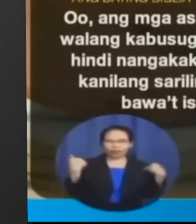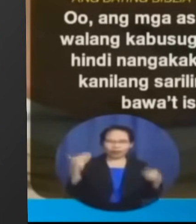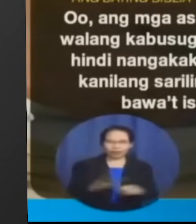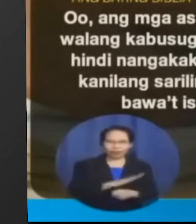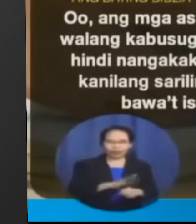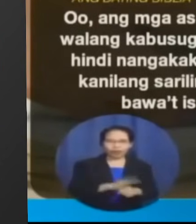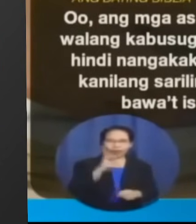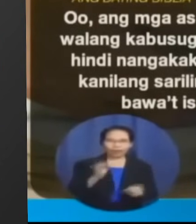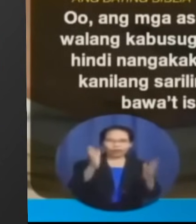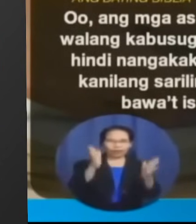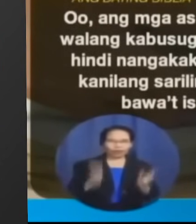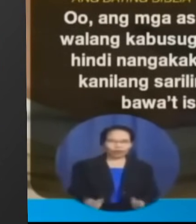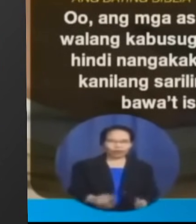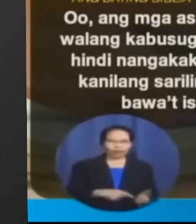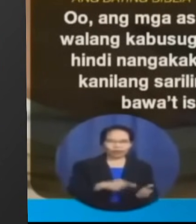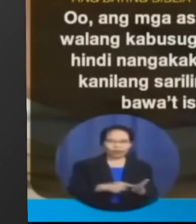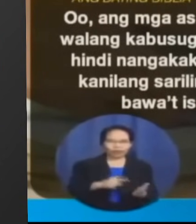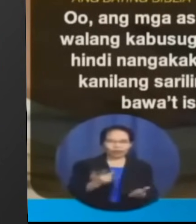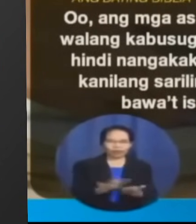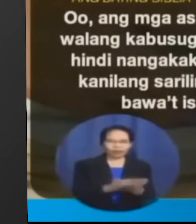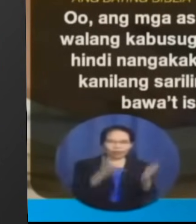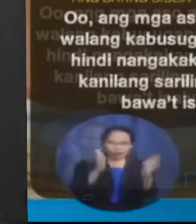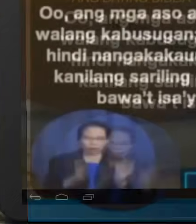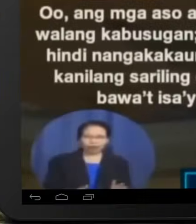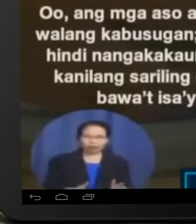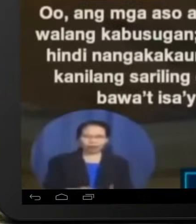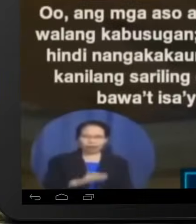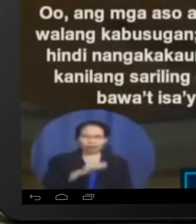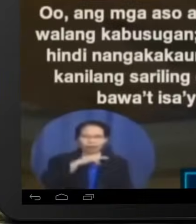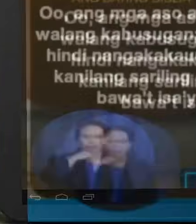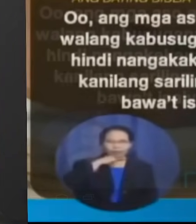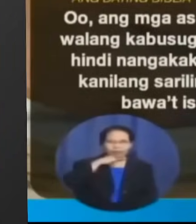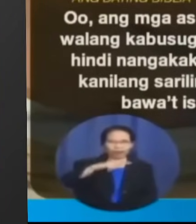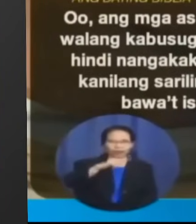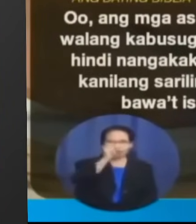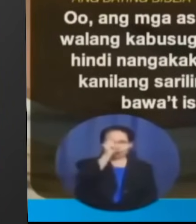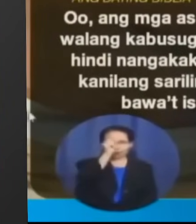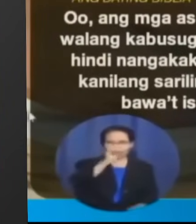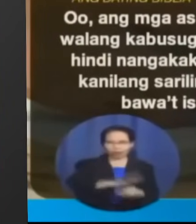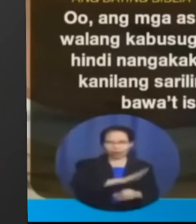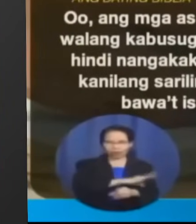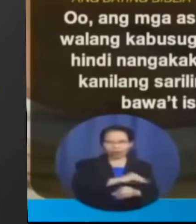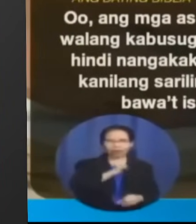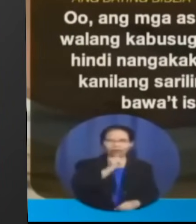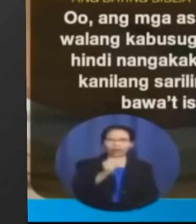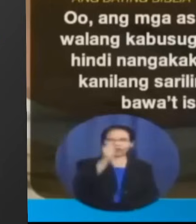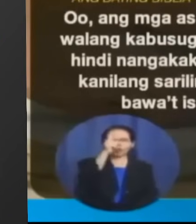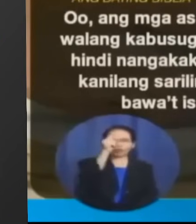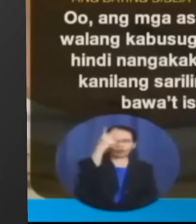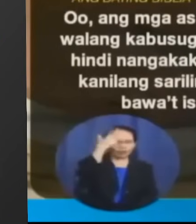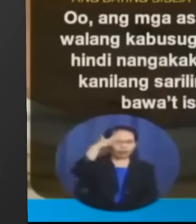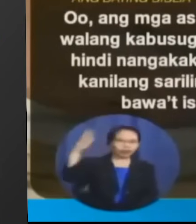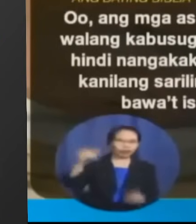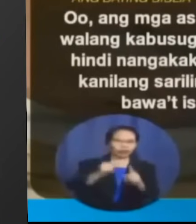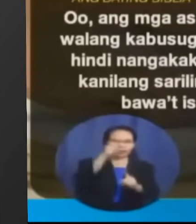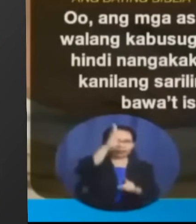pastor. Pastor na hindi nakakaunawa. Mga pastor na walang alam sa salita ng